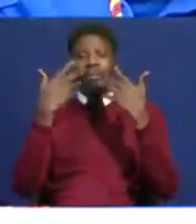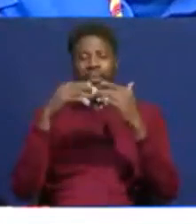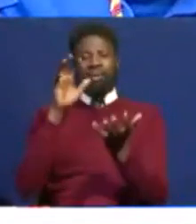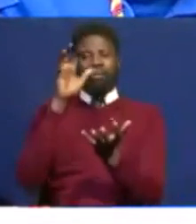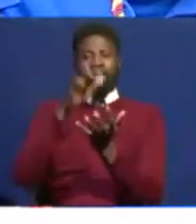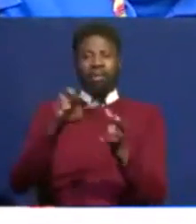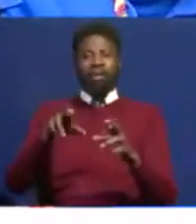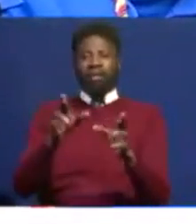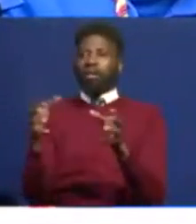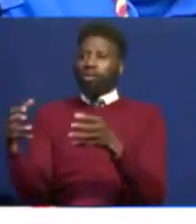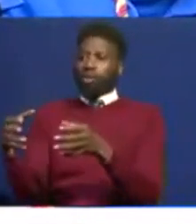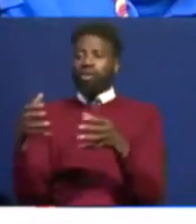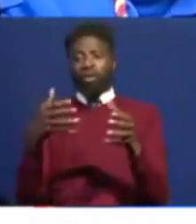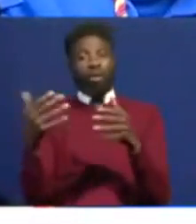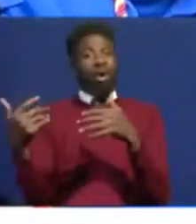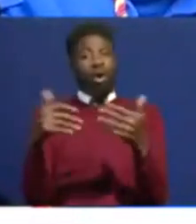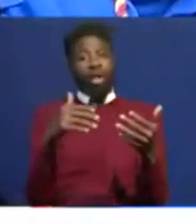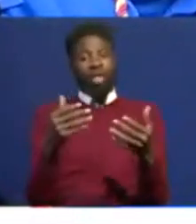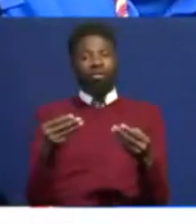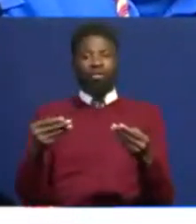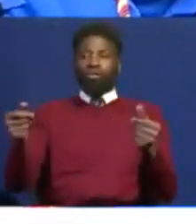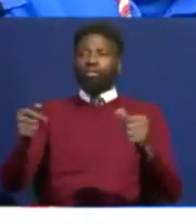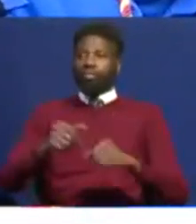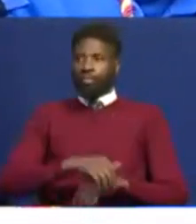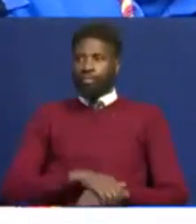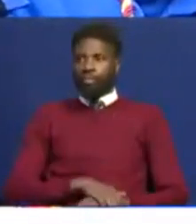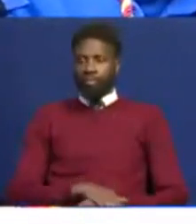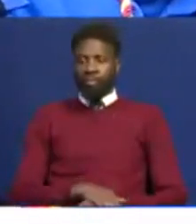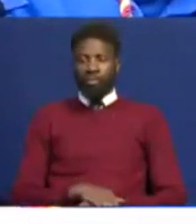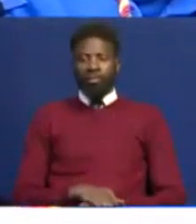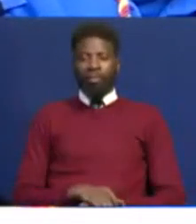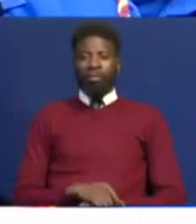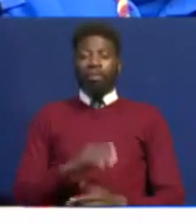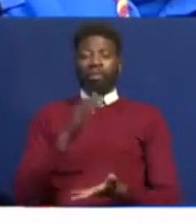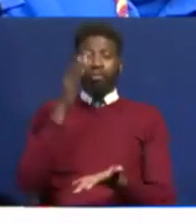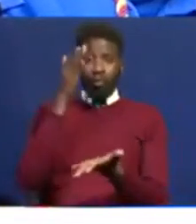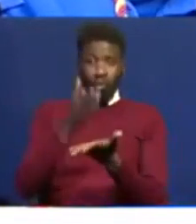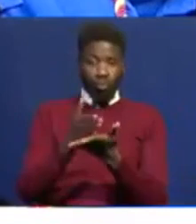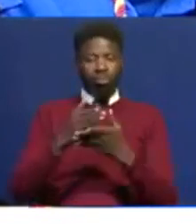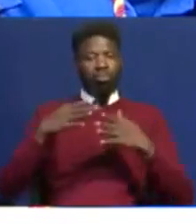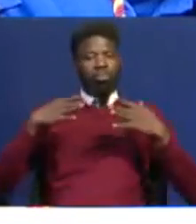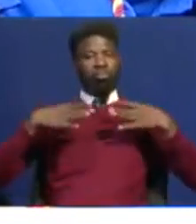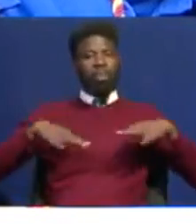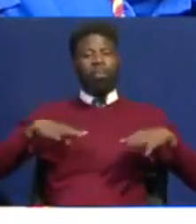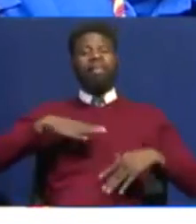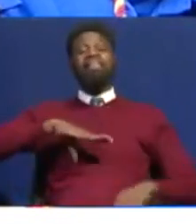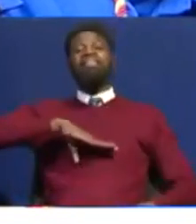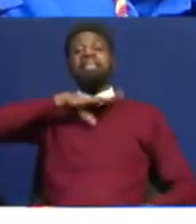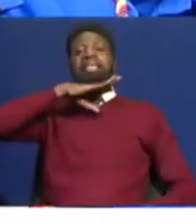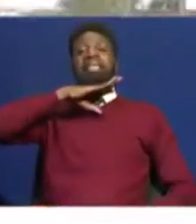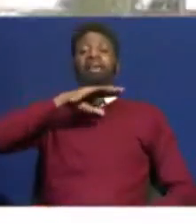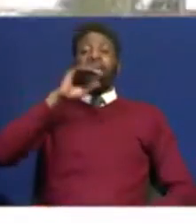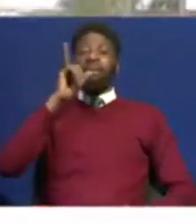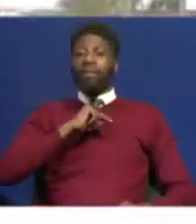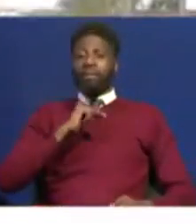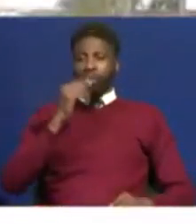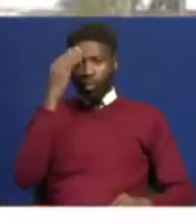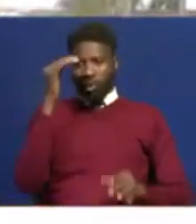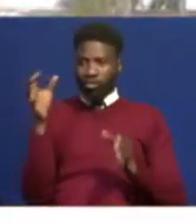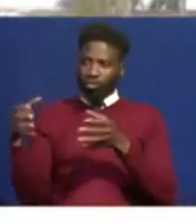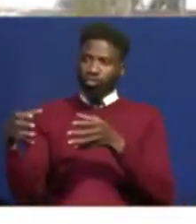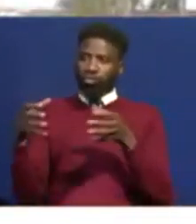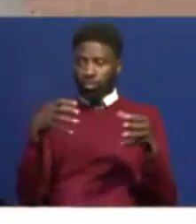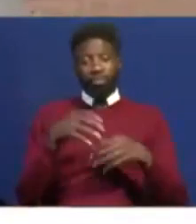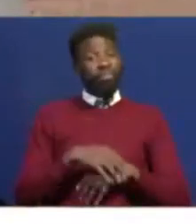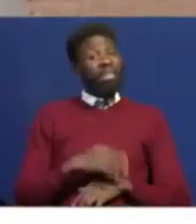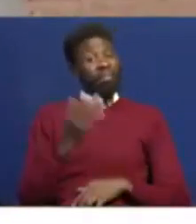true that there are people who actually died as a result of that clan issues. Hii ni baada